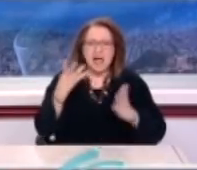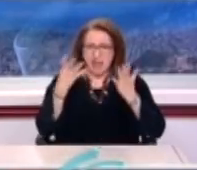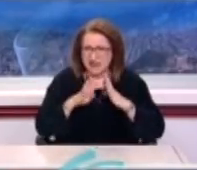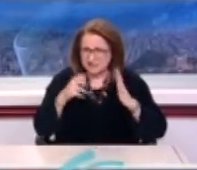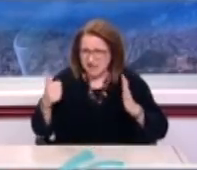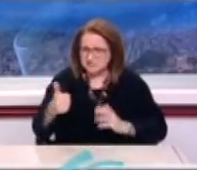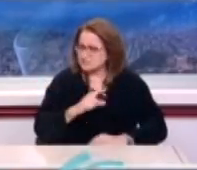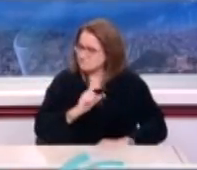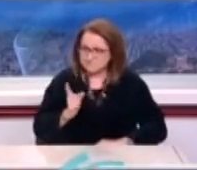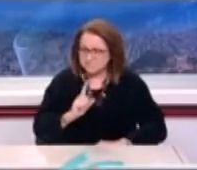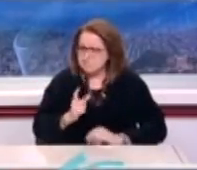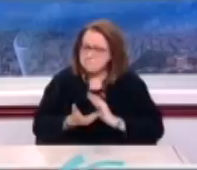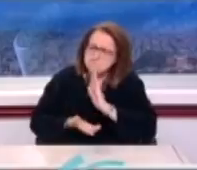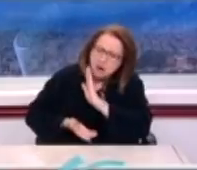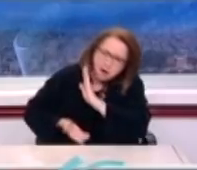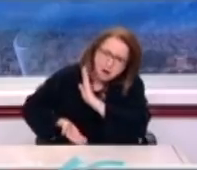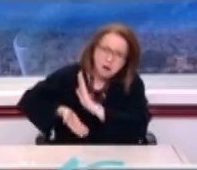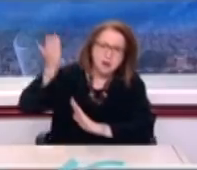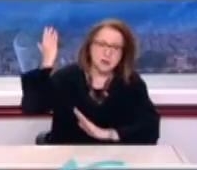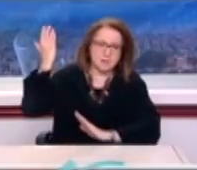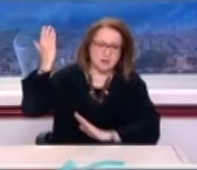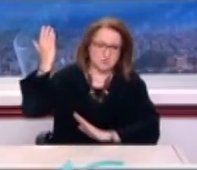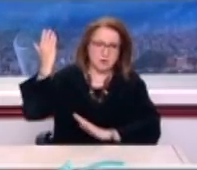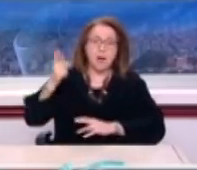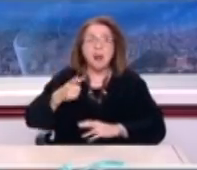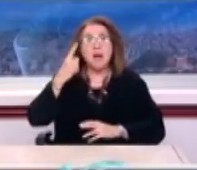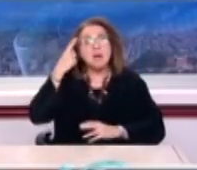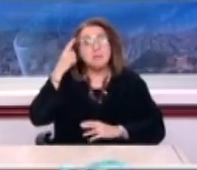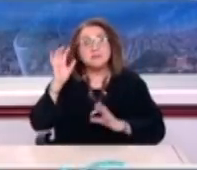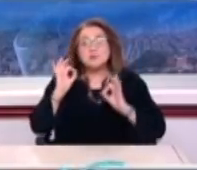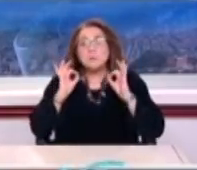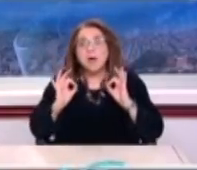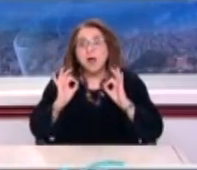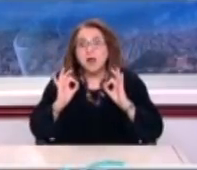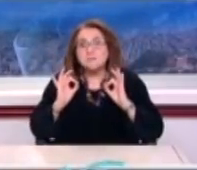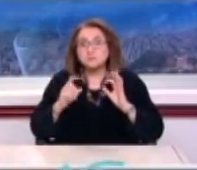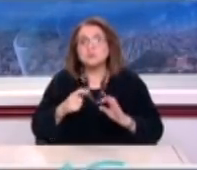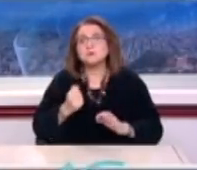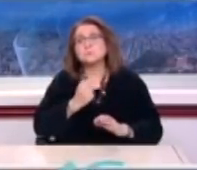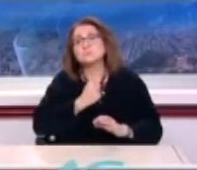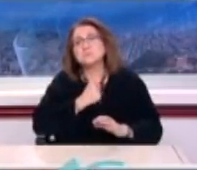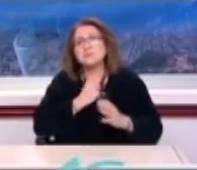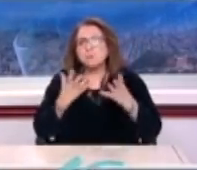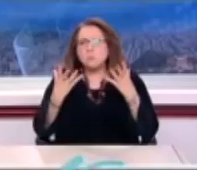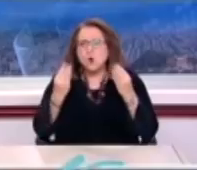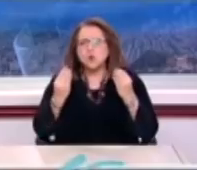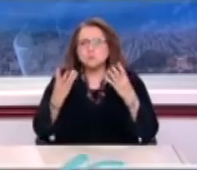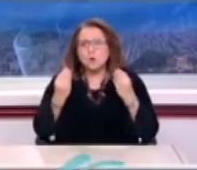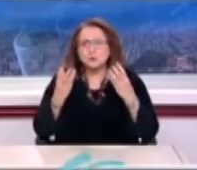αληθινό παρονομαστή δεν τον ξέρουμε και είναι δεκάδες, να μην πω εκατοντάδες φορές παραπάνω.